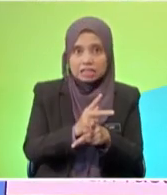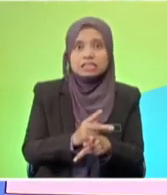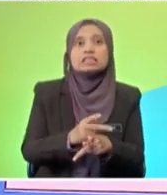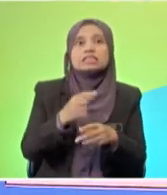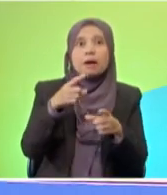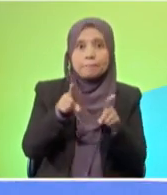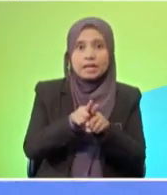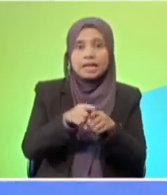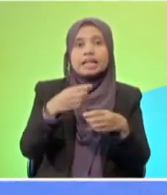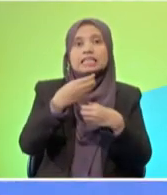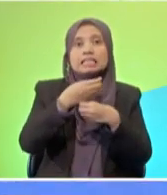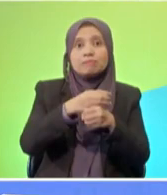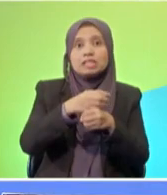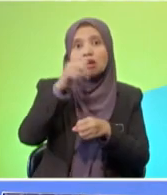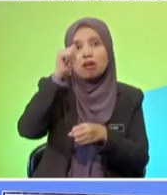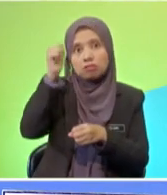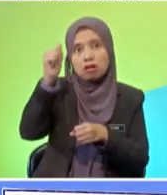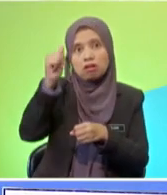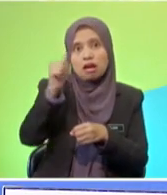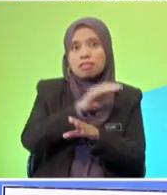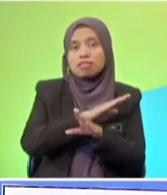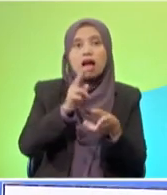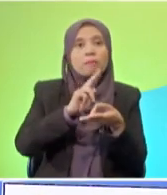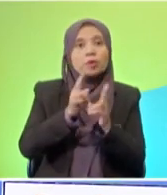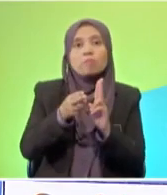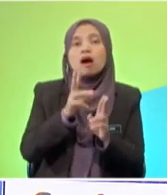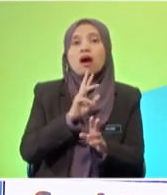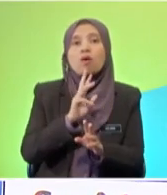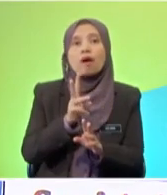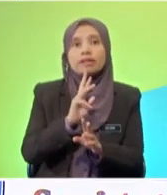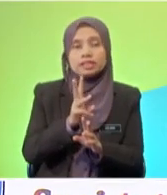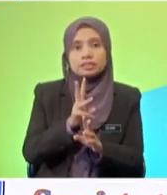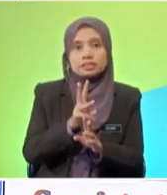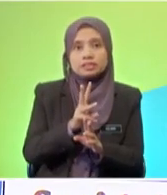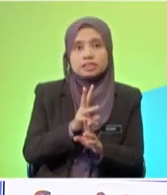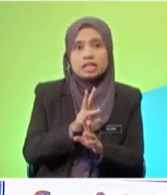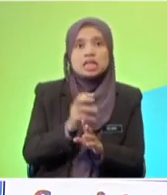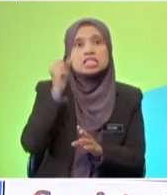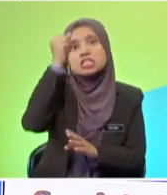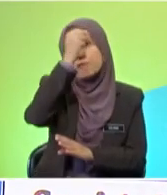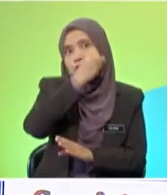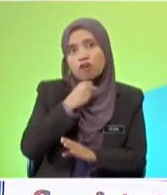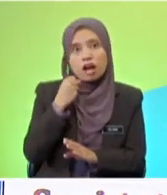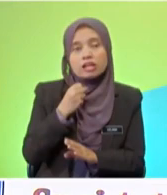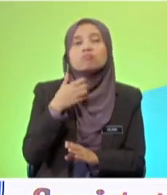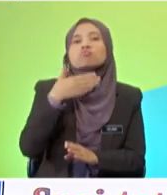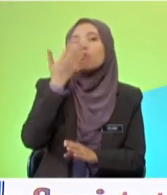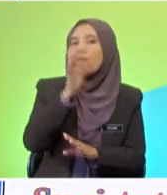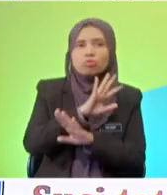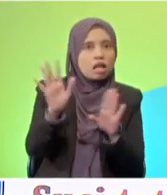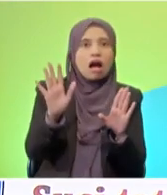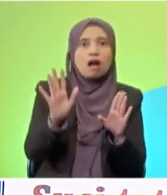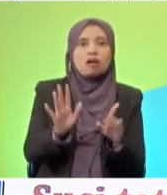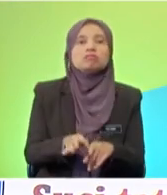Allah tak berubah warna dia tak berubah sifat tak ada berubah bau